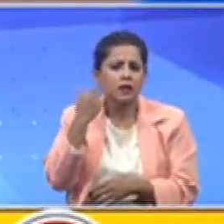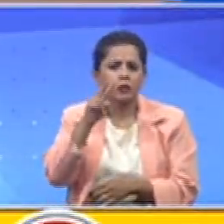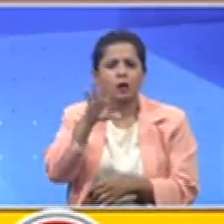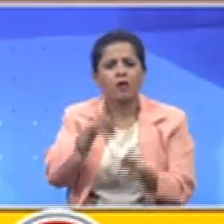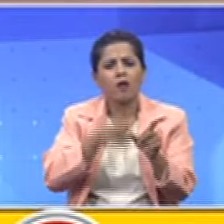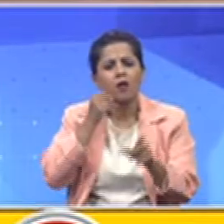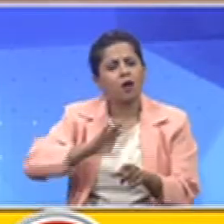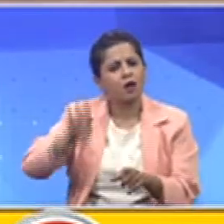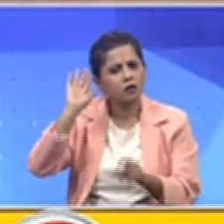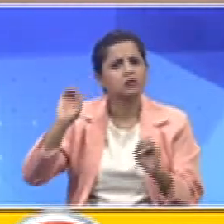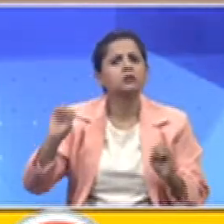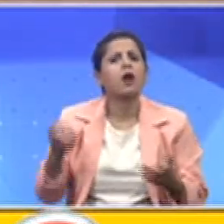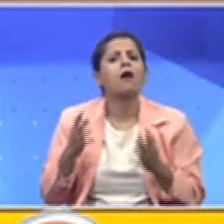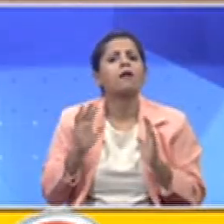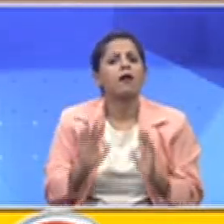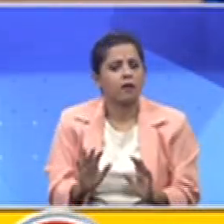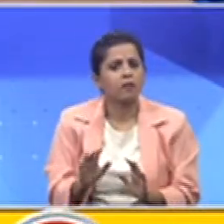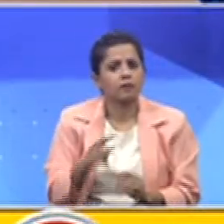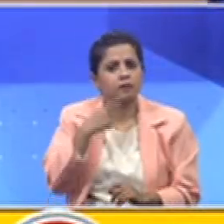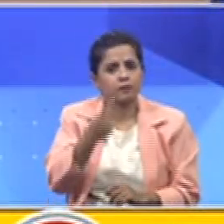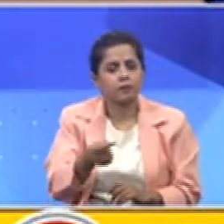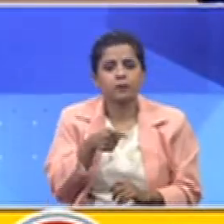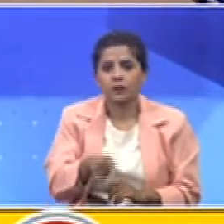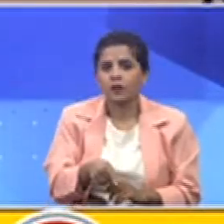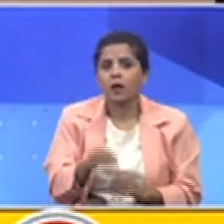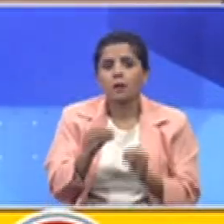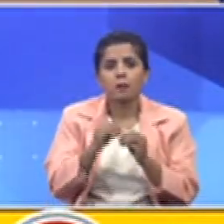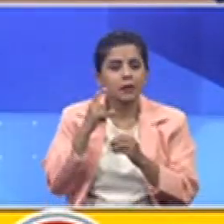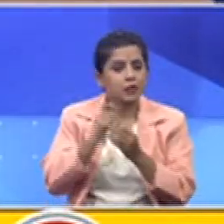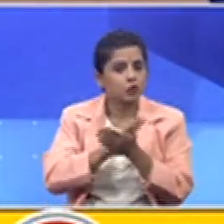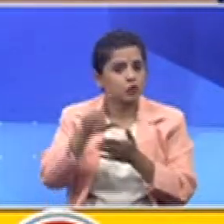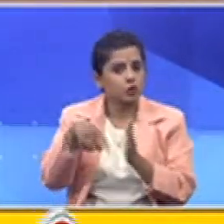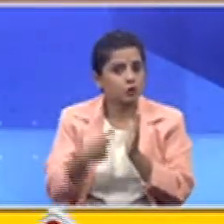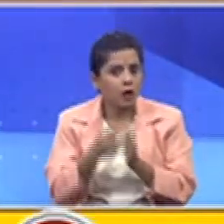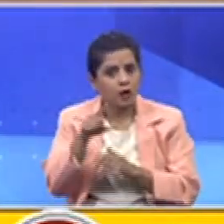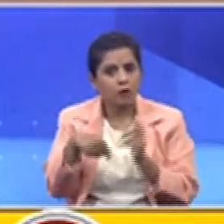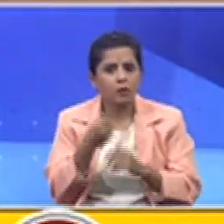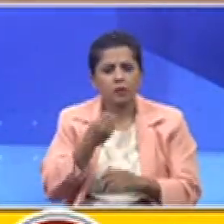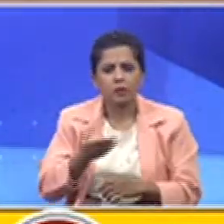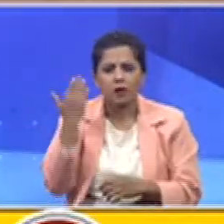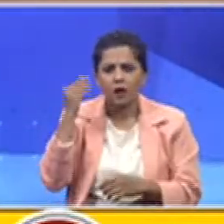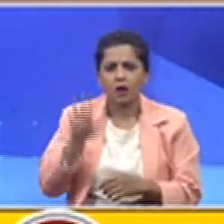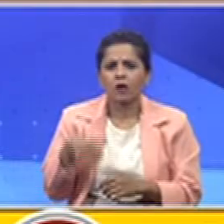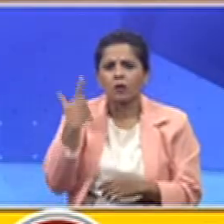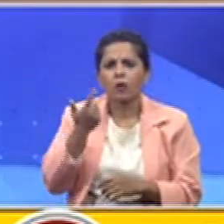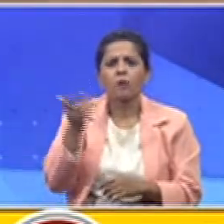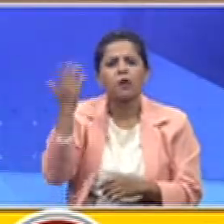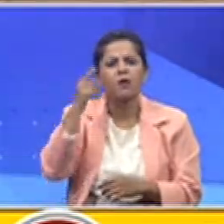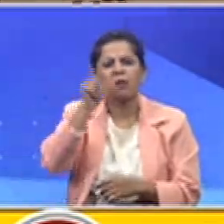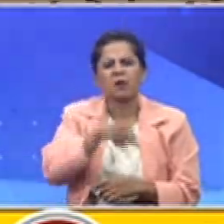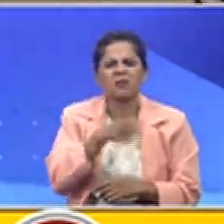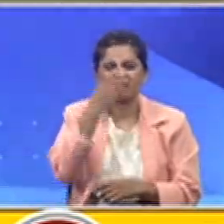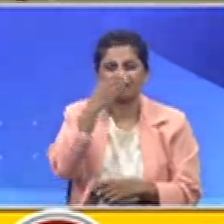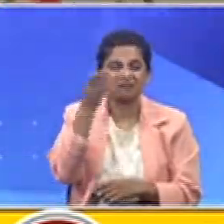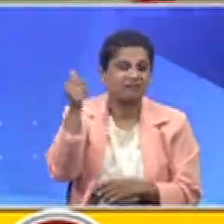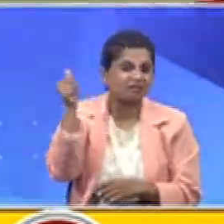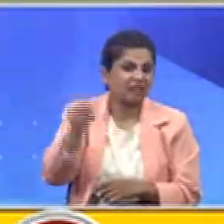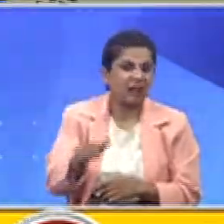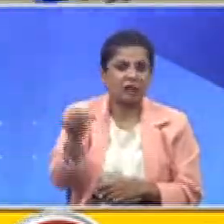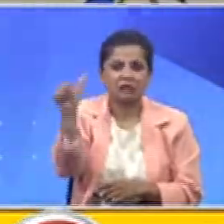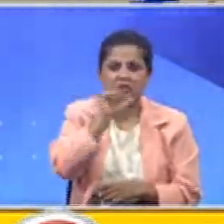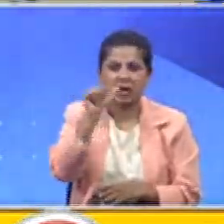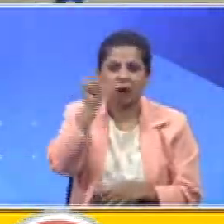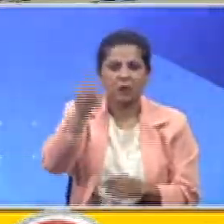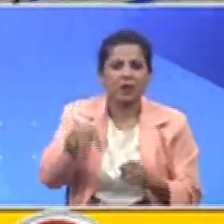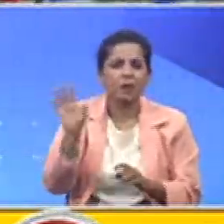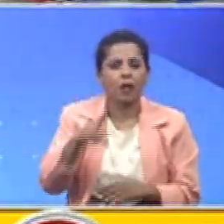थी। उस दौरान विचारपुर गांव अवैध शराब के लिए बदनाम था, नशे की गिरफ्त